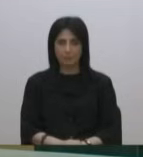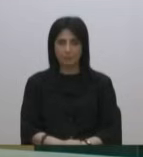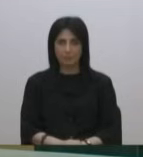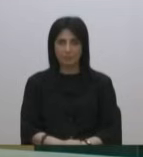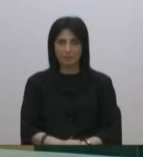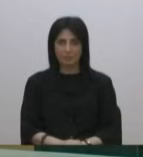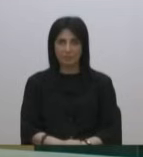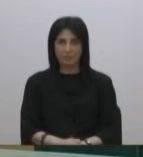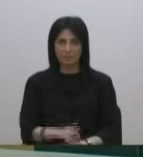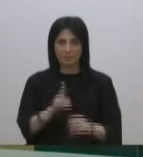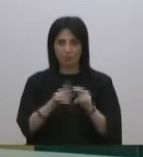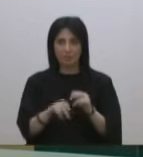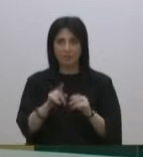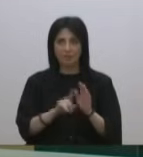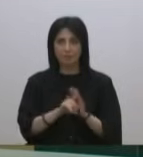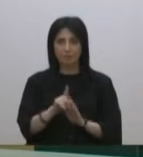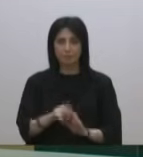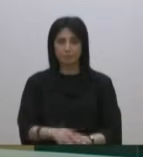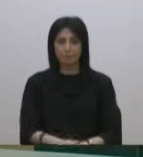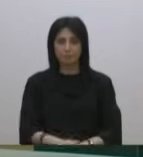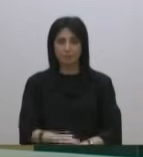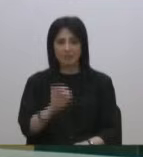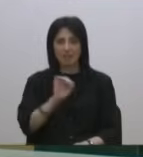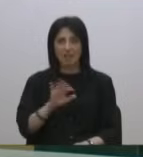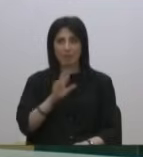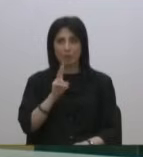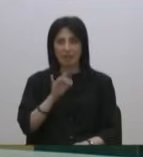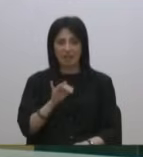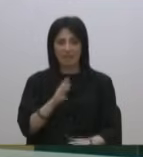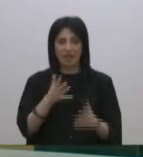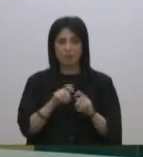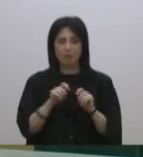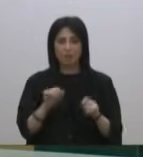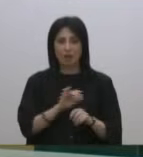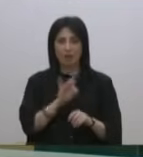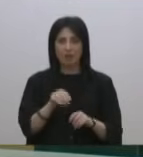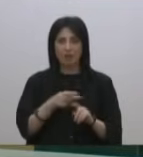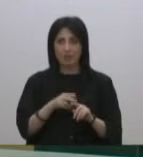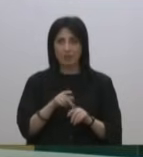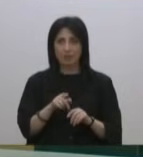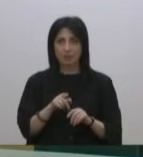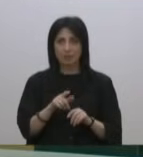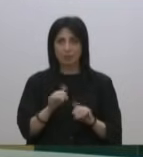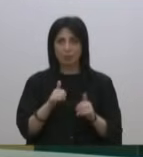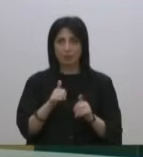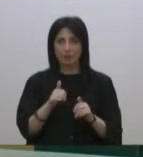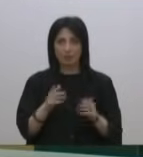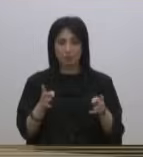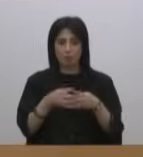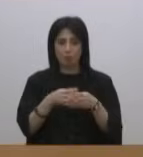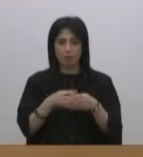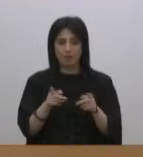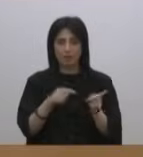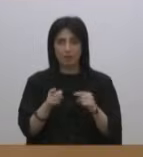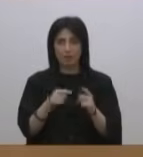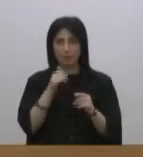დავიწყებთ ის დაასრულეთ ბატონო ანდრი რა. ევროპას კი და გამჭირვალობას არა, ეს როგორ კორელაცია